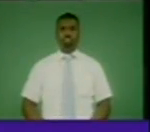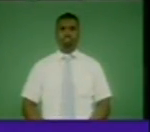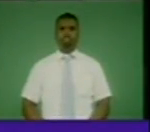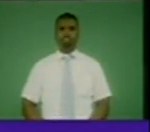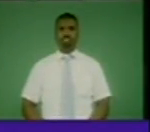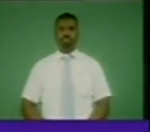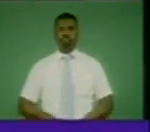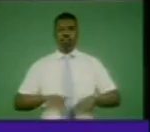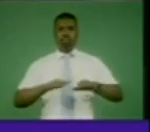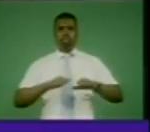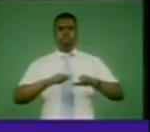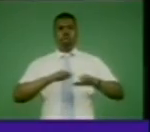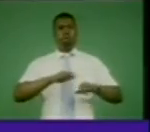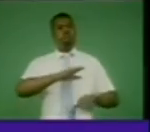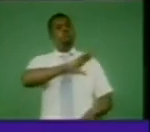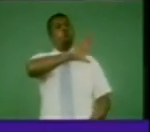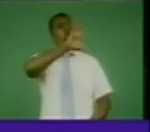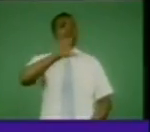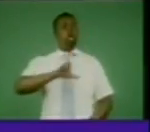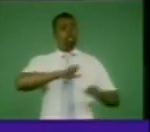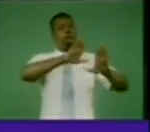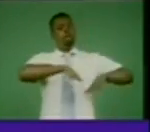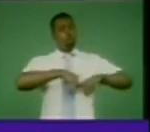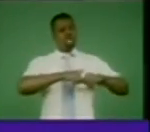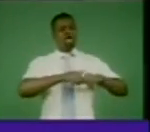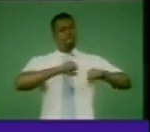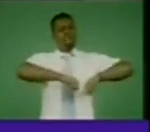bunge wote mmevunja kanuni.